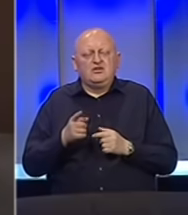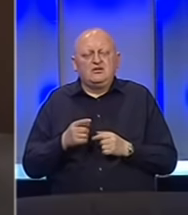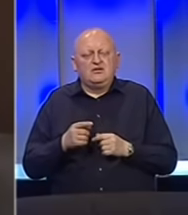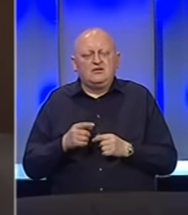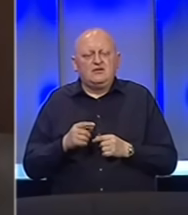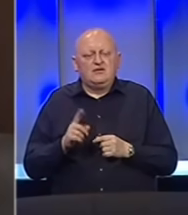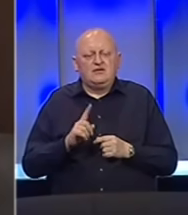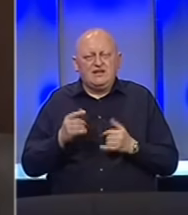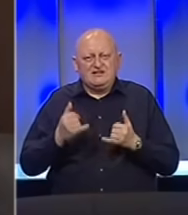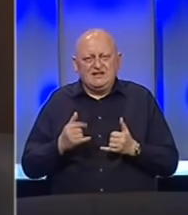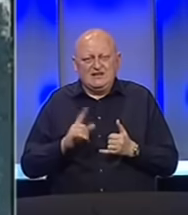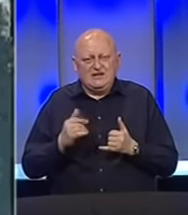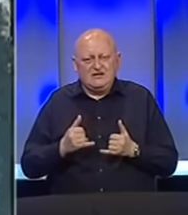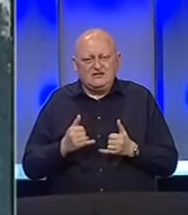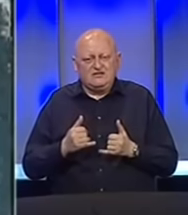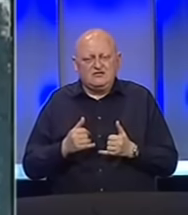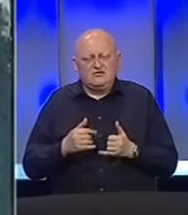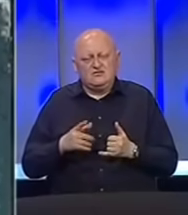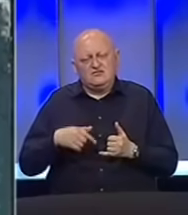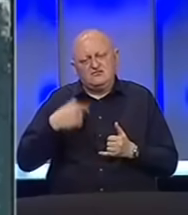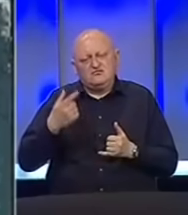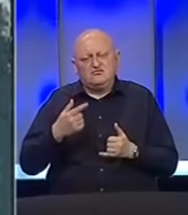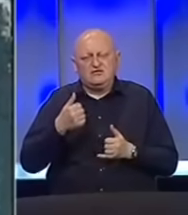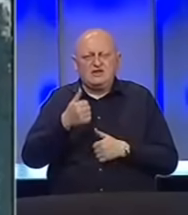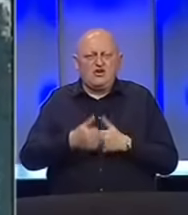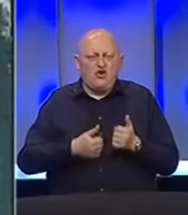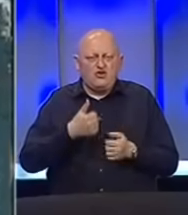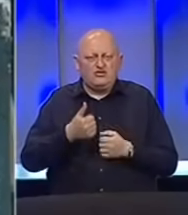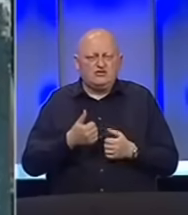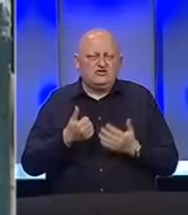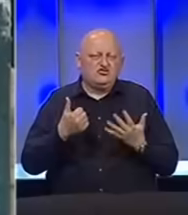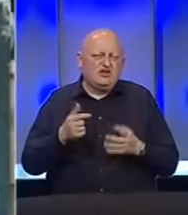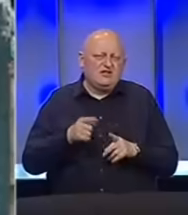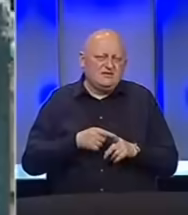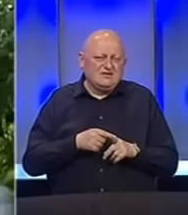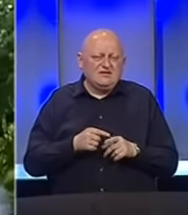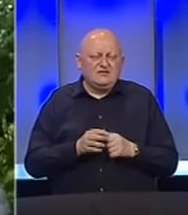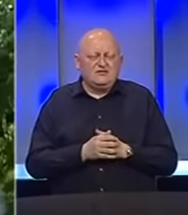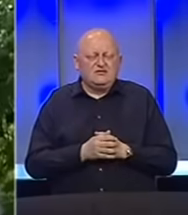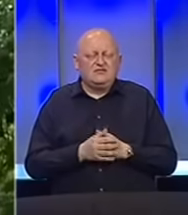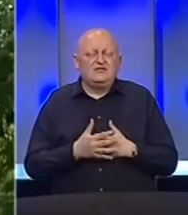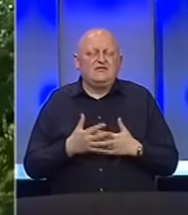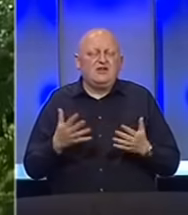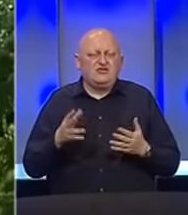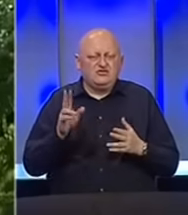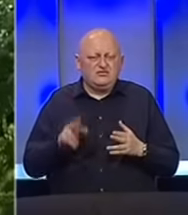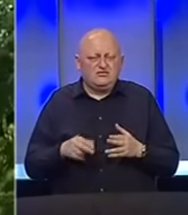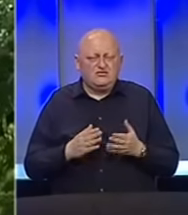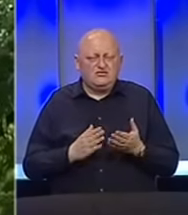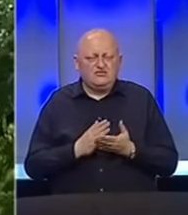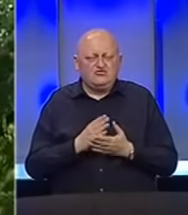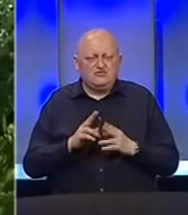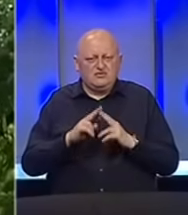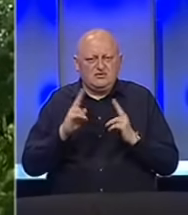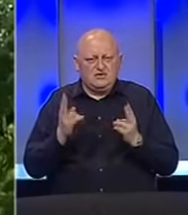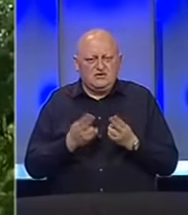ne sada, nego možda za jednu godinu. Za 6 mjeseci i već ima slučajeva u